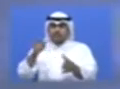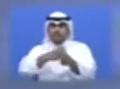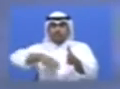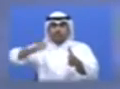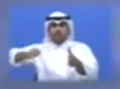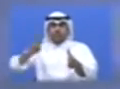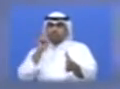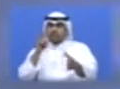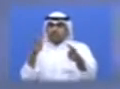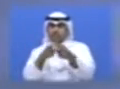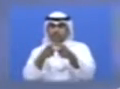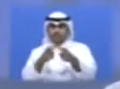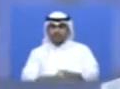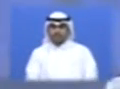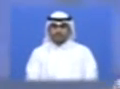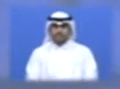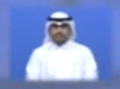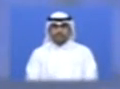عقدها الثلاثاء المقبل.